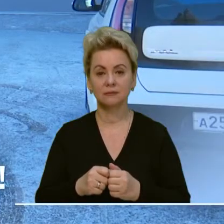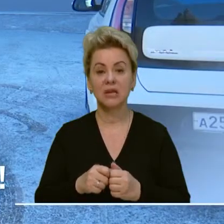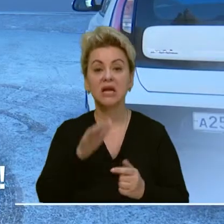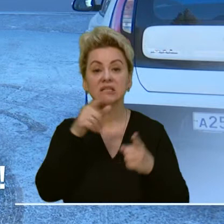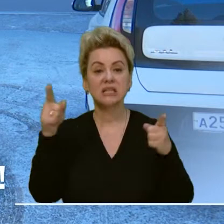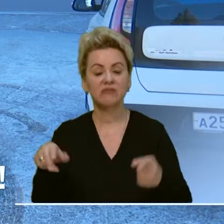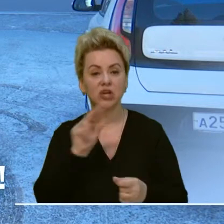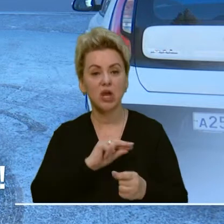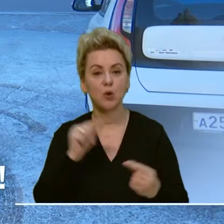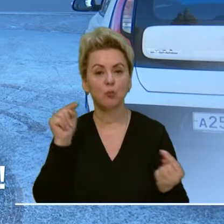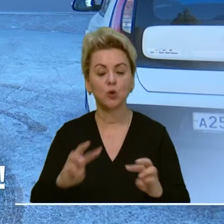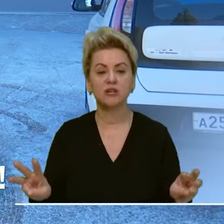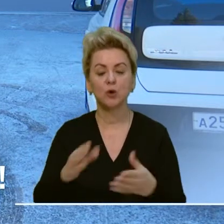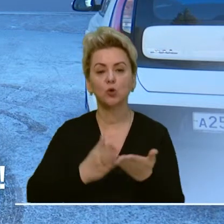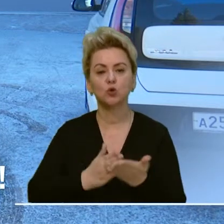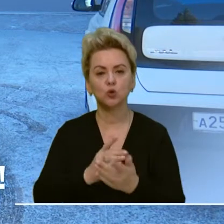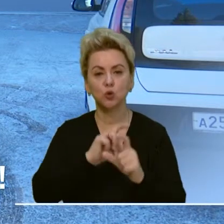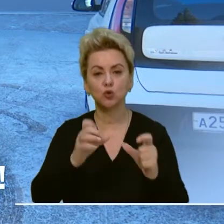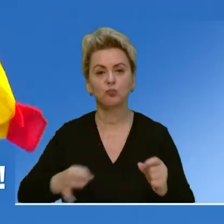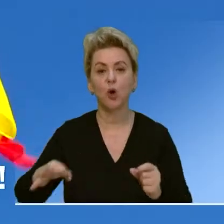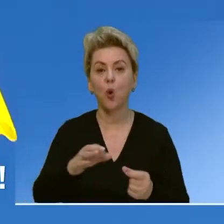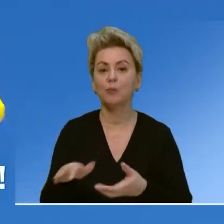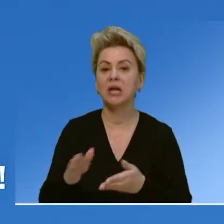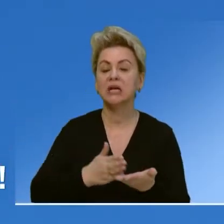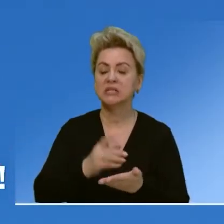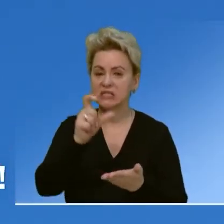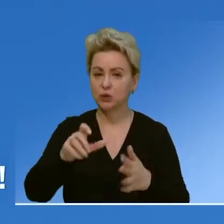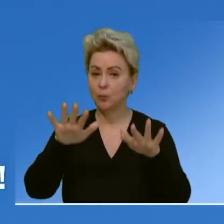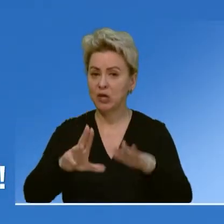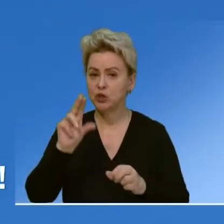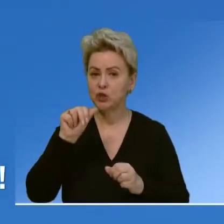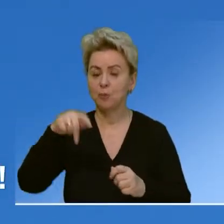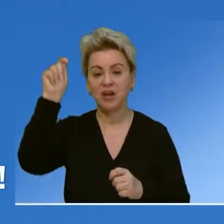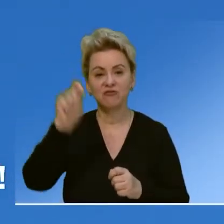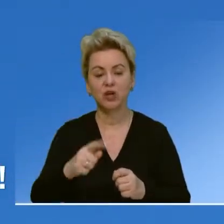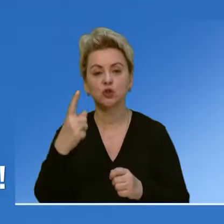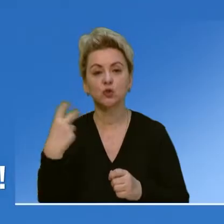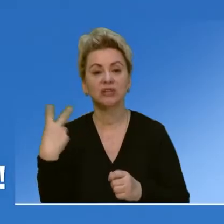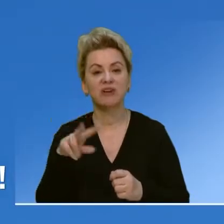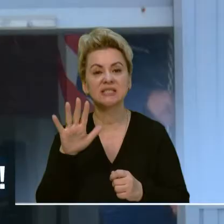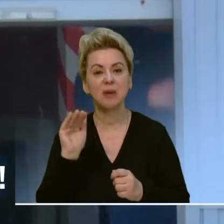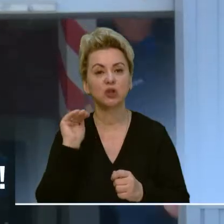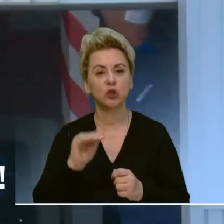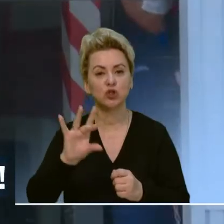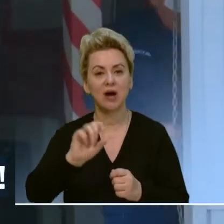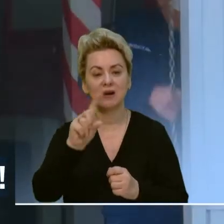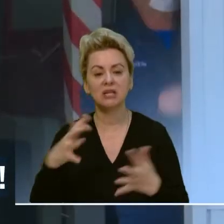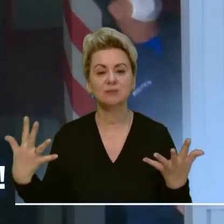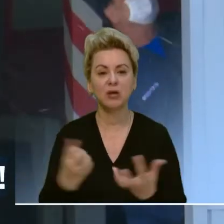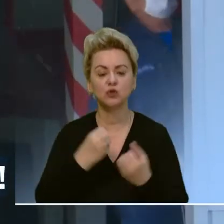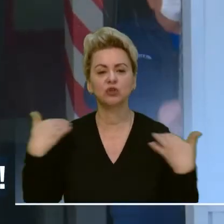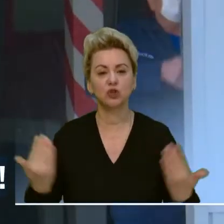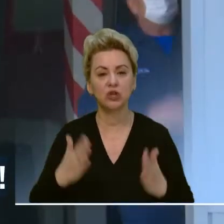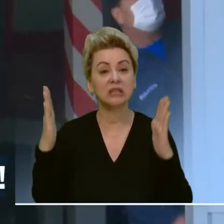За время работы противопожарной службы области сотрудники на место ЧП выехали 125 тысяч раз. Спасенные